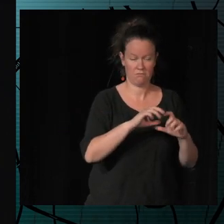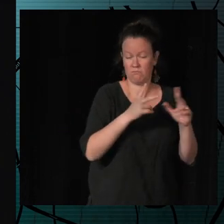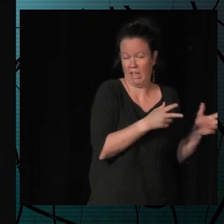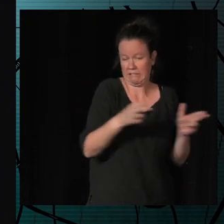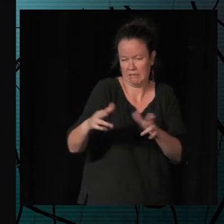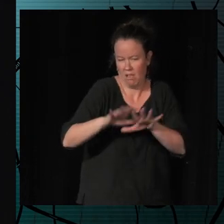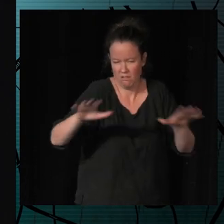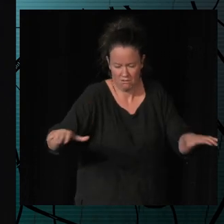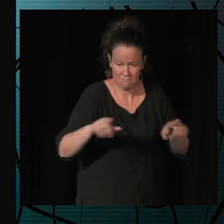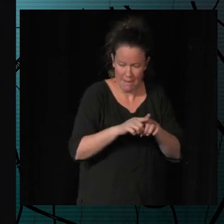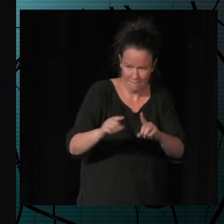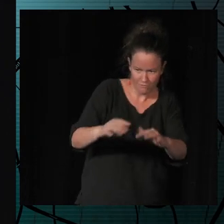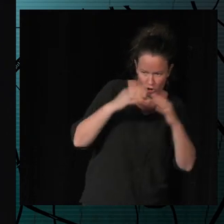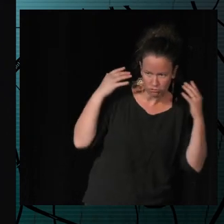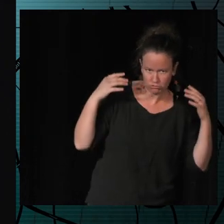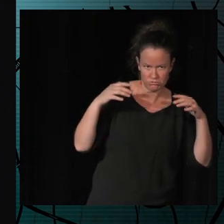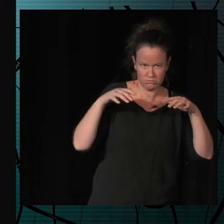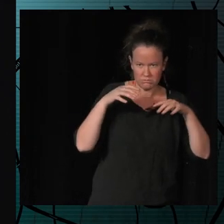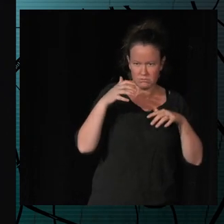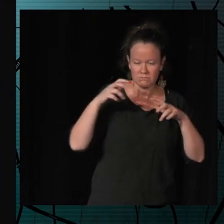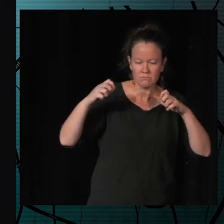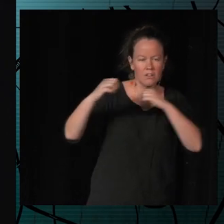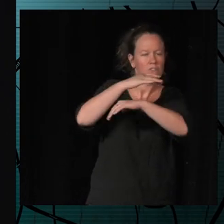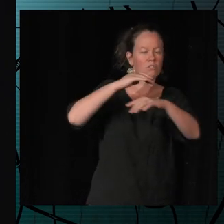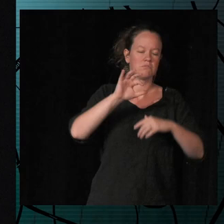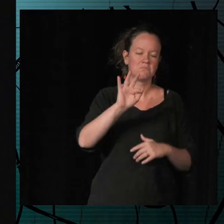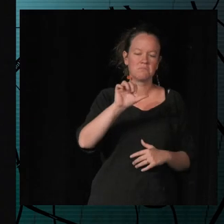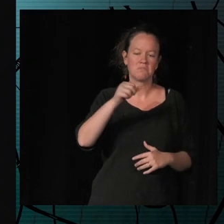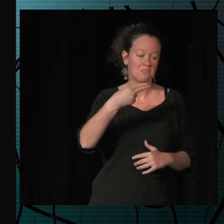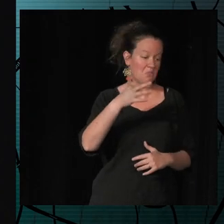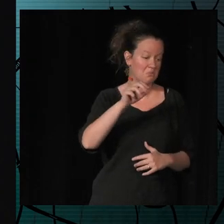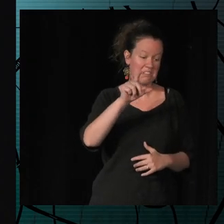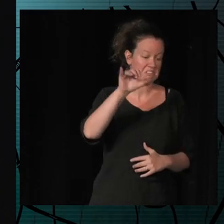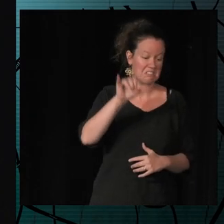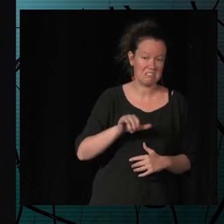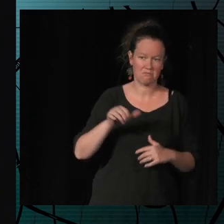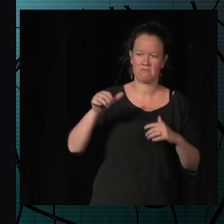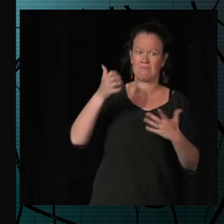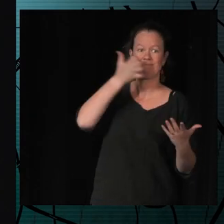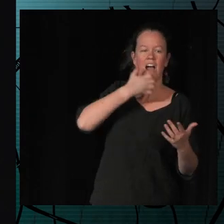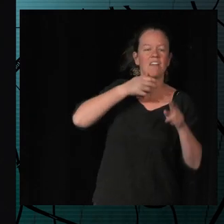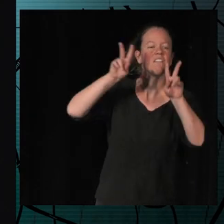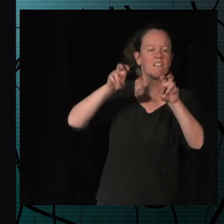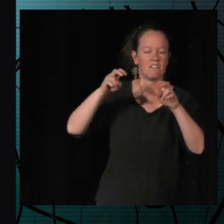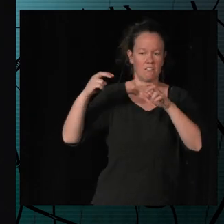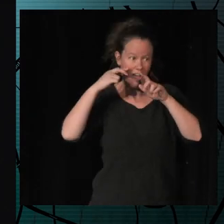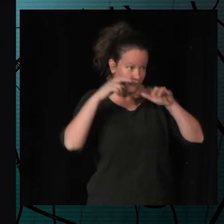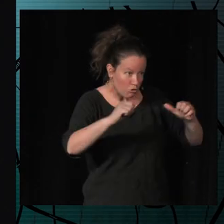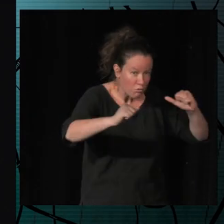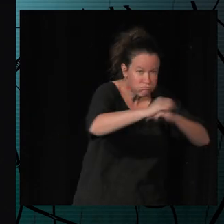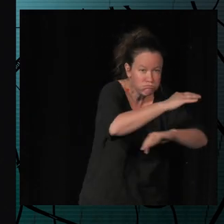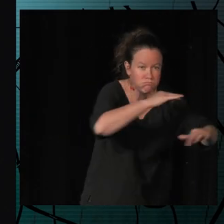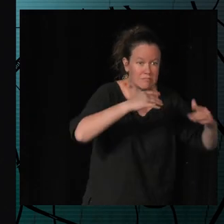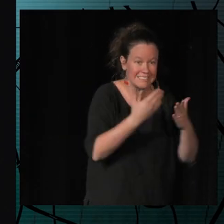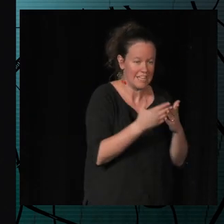au-delà des canons propres à la Dark Fantasy vont aller chercher des choses vraiment strictement dans l'horreur aussi bien du point de vue de